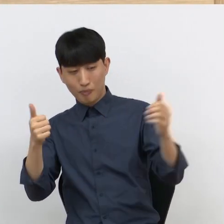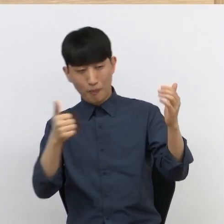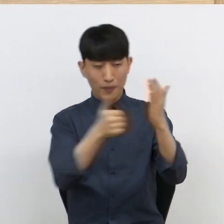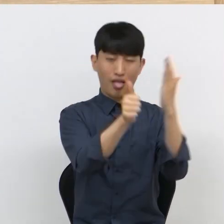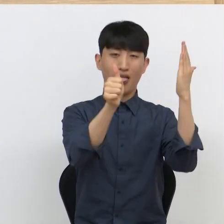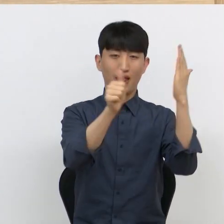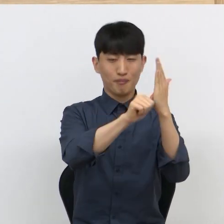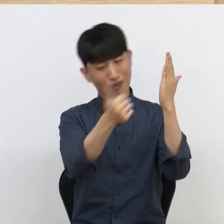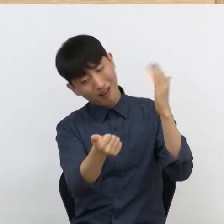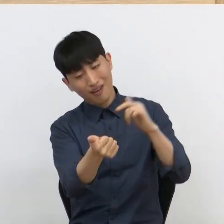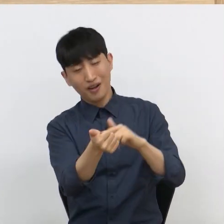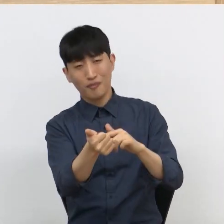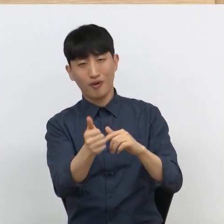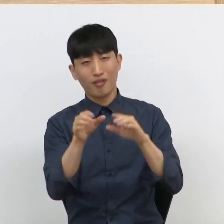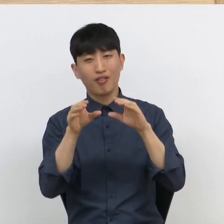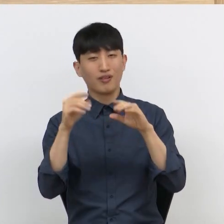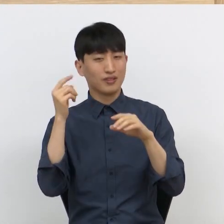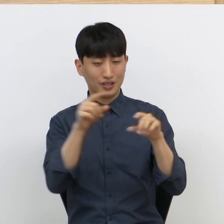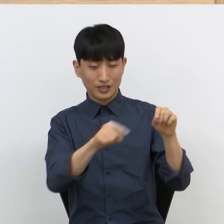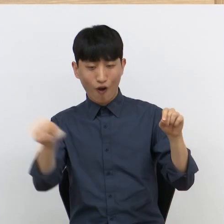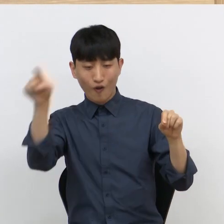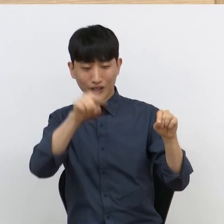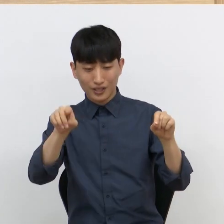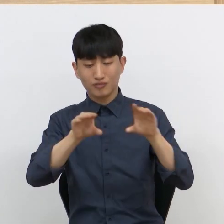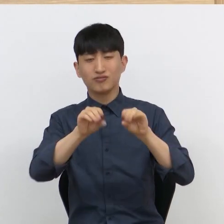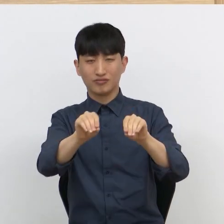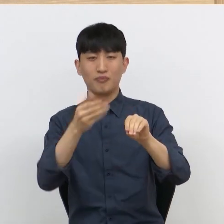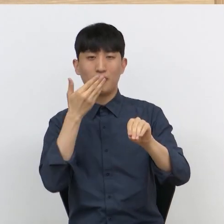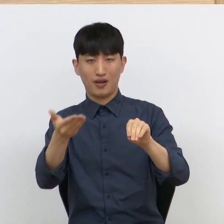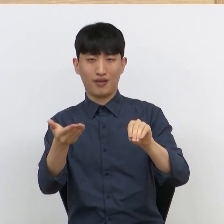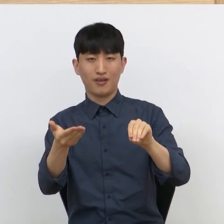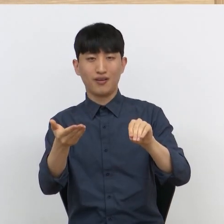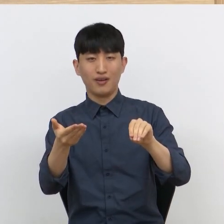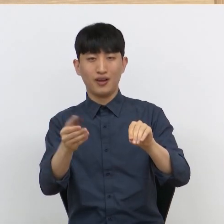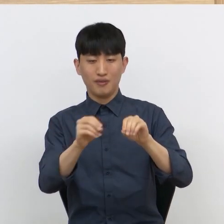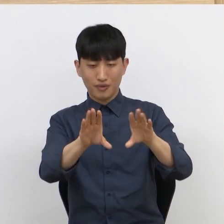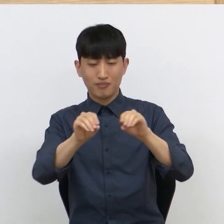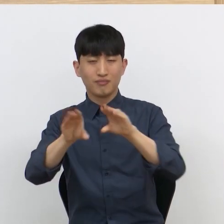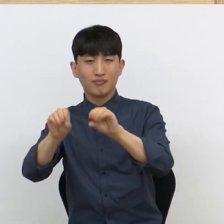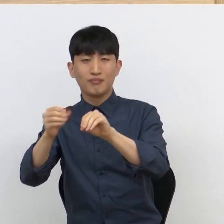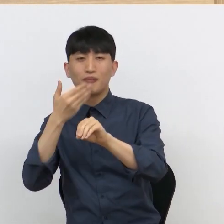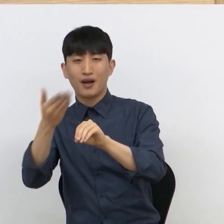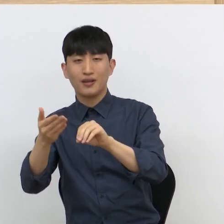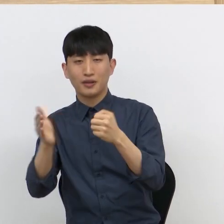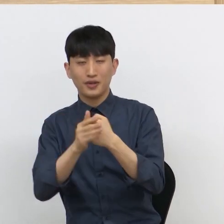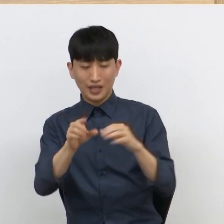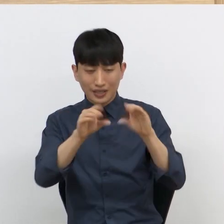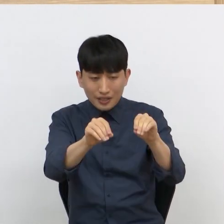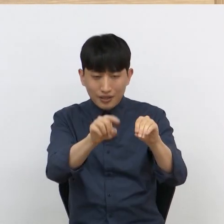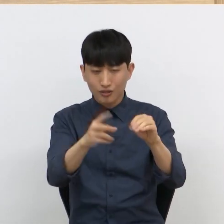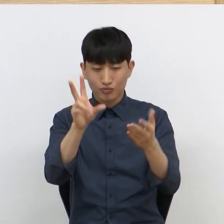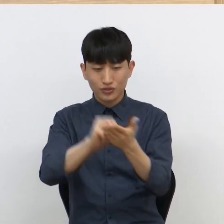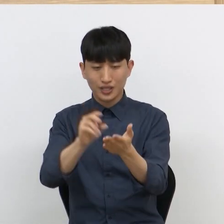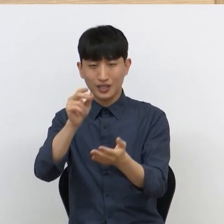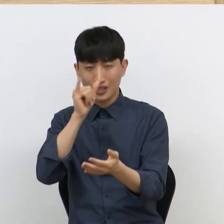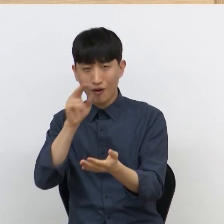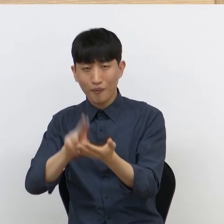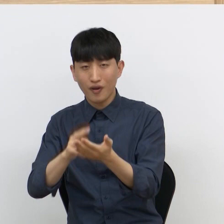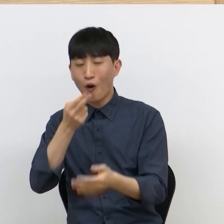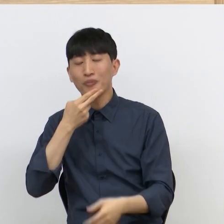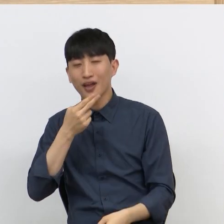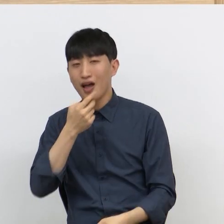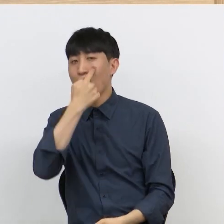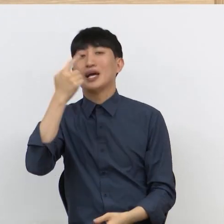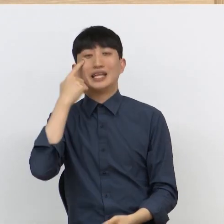되는 거잖아요. 그래서 오픈 서킷이나 쇼트 서킷, 숏 서킷을 확인해 가지고 그런 부분은 당연히 꺼야